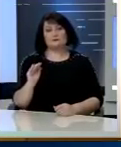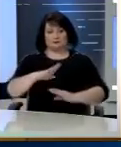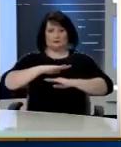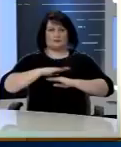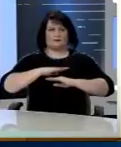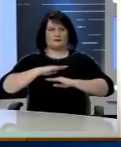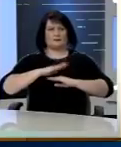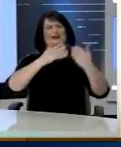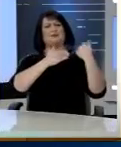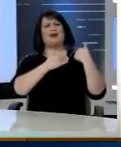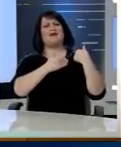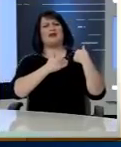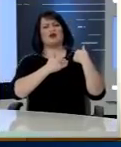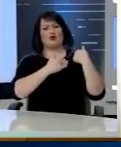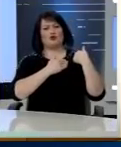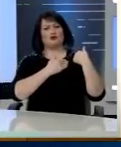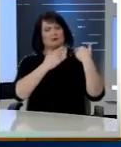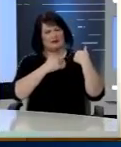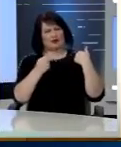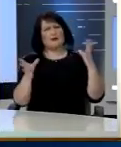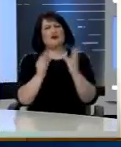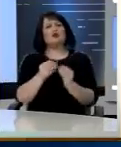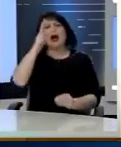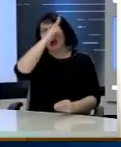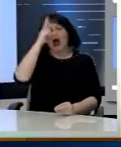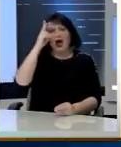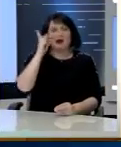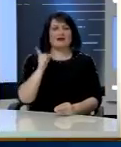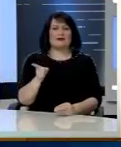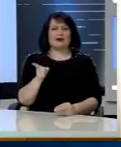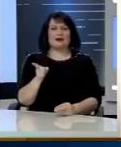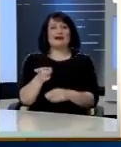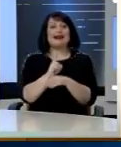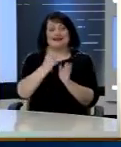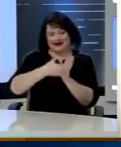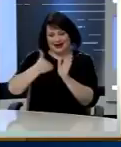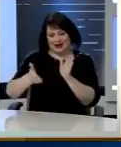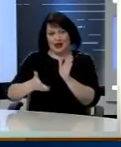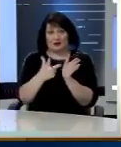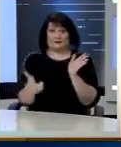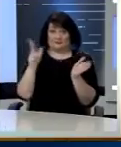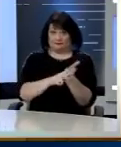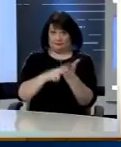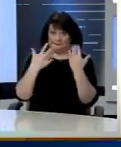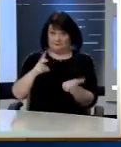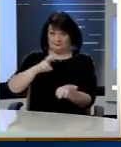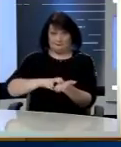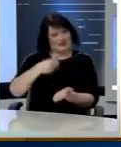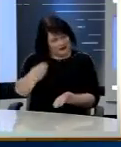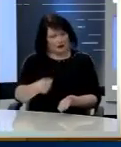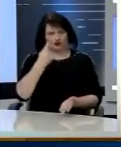στρατιωτικό ακόλουθο που έχει ευθύνη για τη Σαουδική Αραβία να πάρει τα έγγραφα τα οποία είναι επικυρωμένα από τον προξενήθη να τα καταθέσουν στη